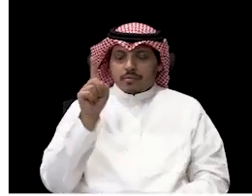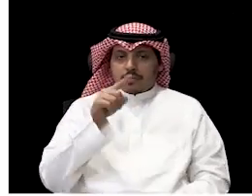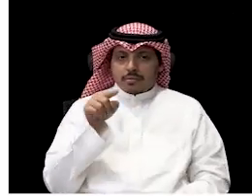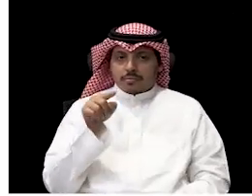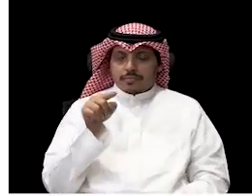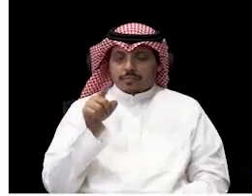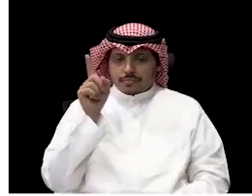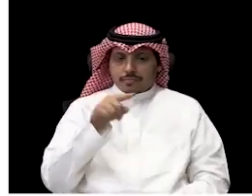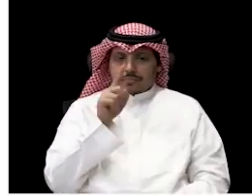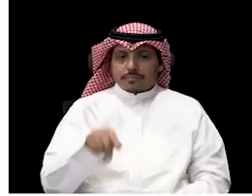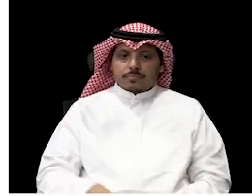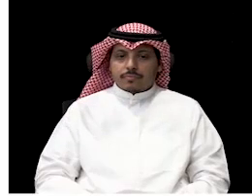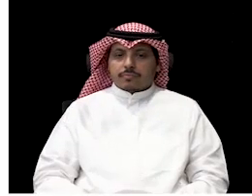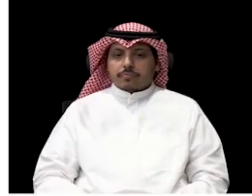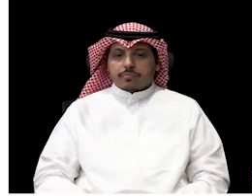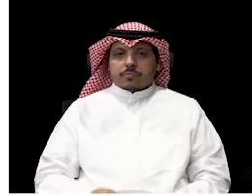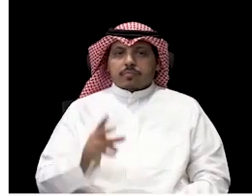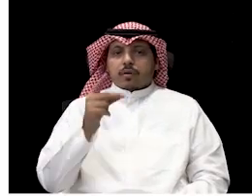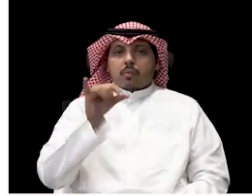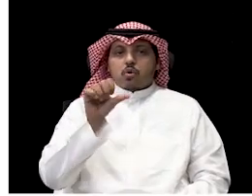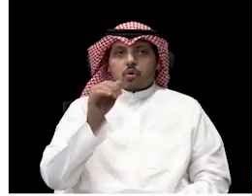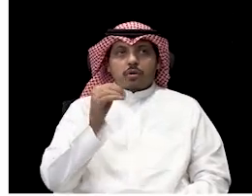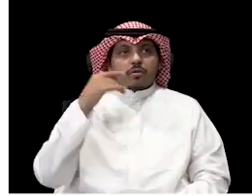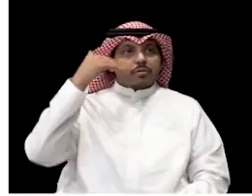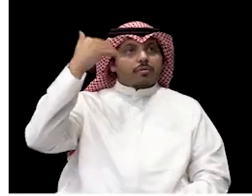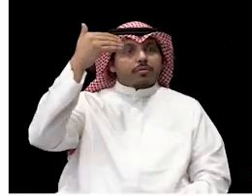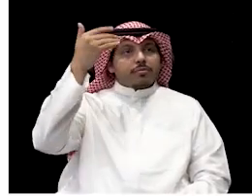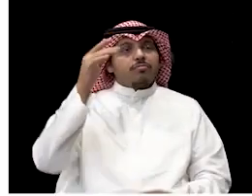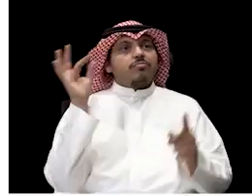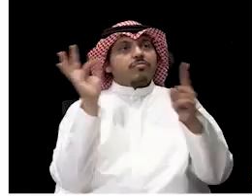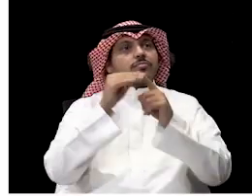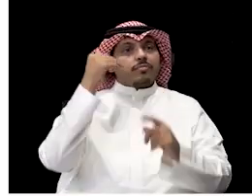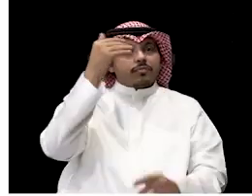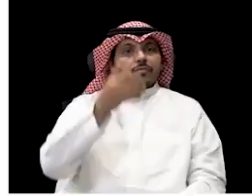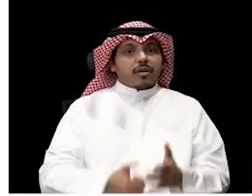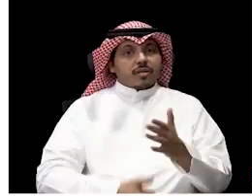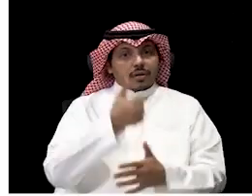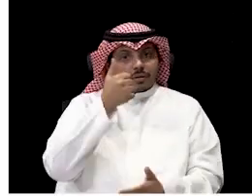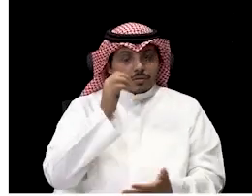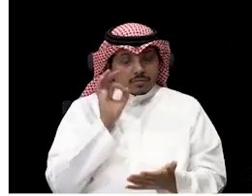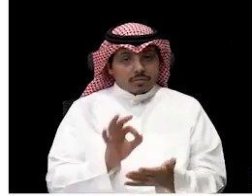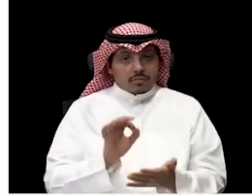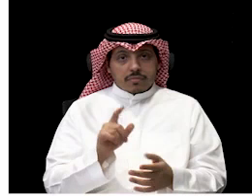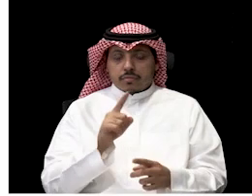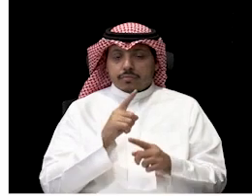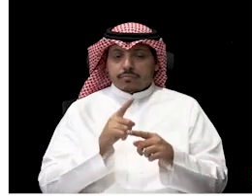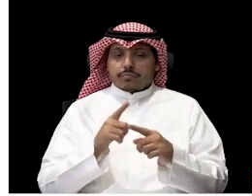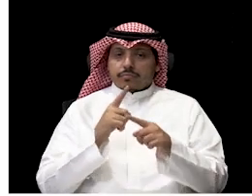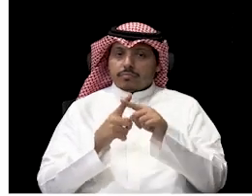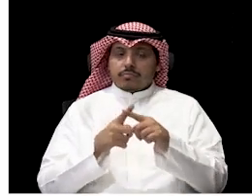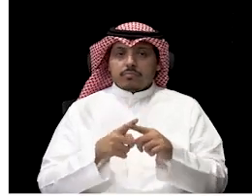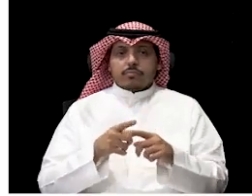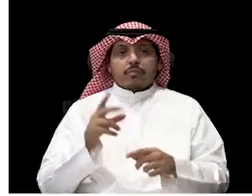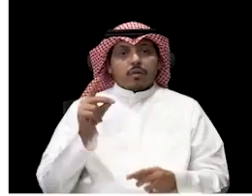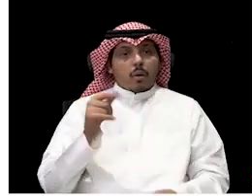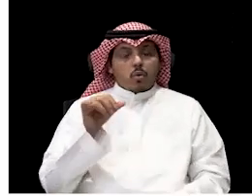خطأ. الطموح لا يحقق الإنجاز الذاتي، ما رأيك؟ خطأ. الطموح